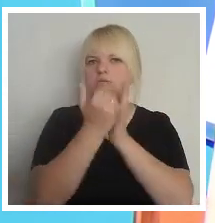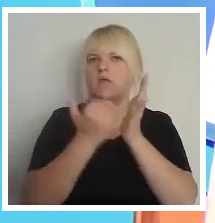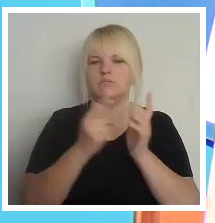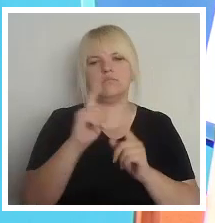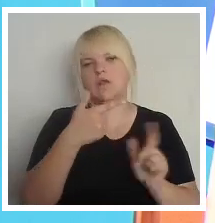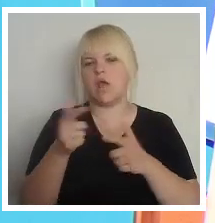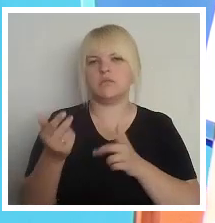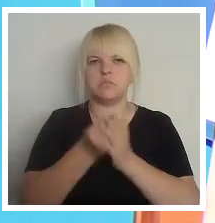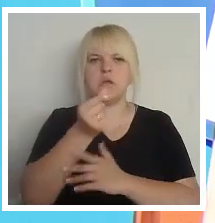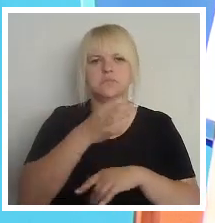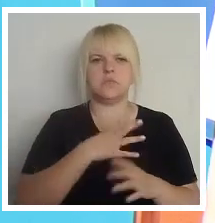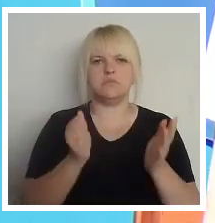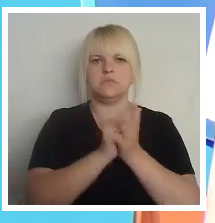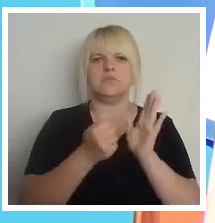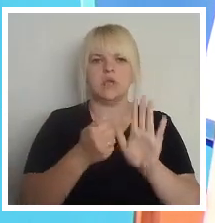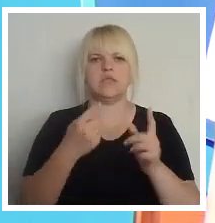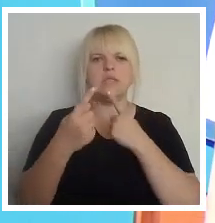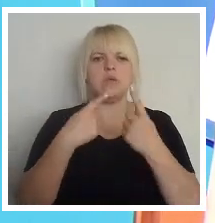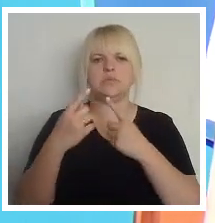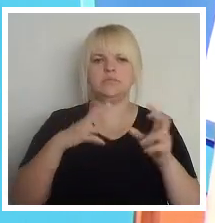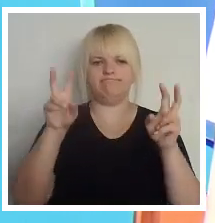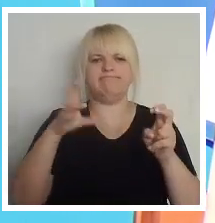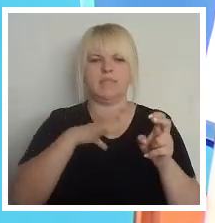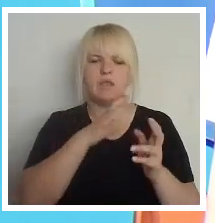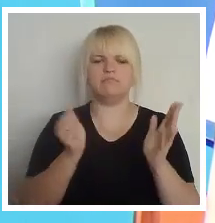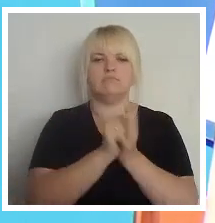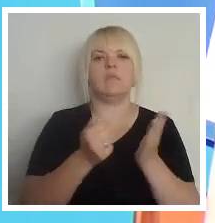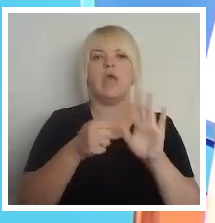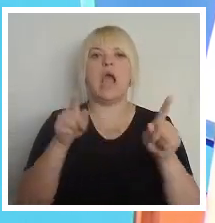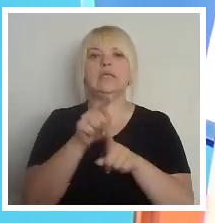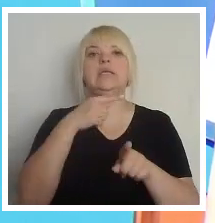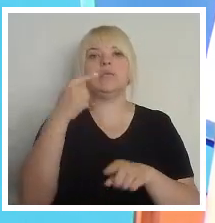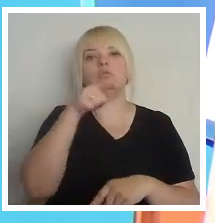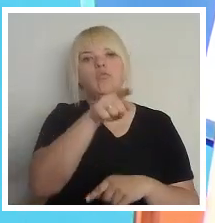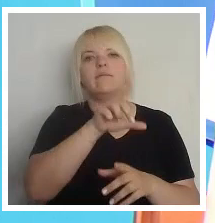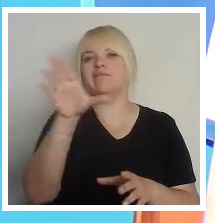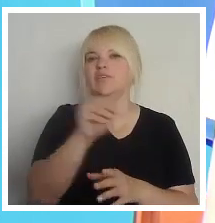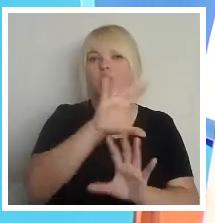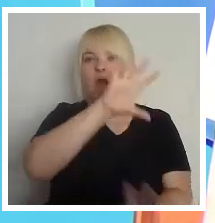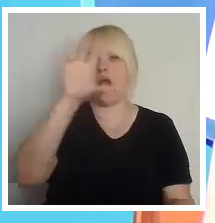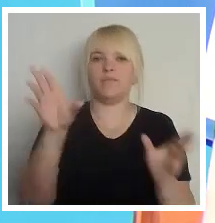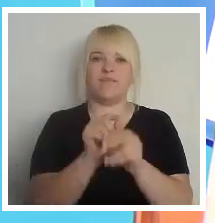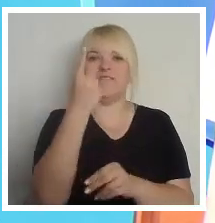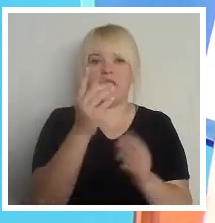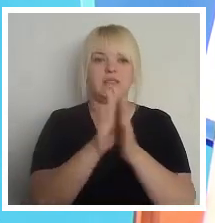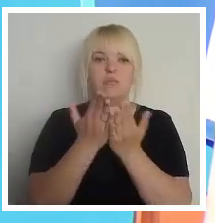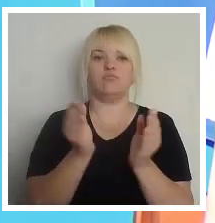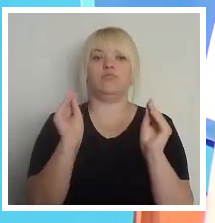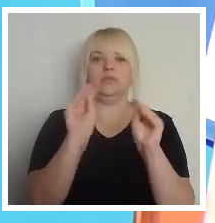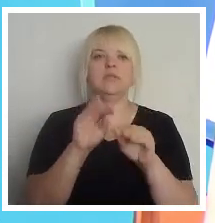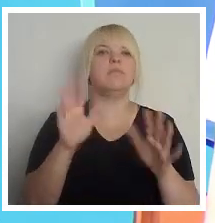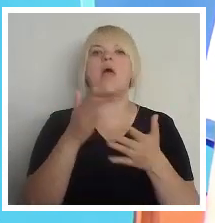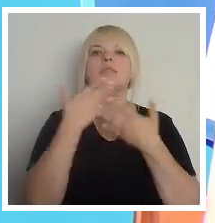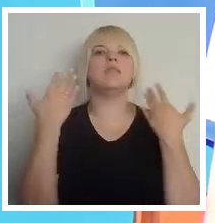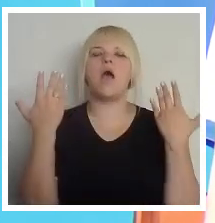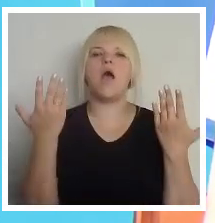nopublicējuši Rīdzenes sarunas, mēs teicam, mēs labprāt izdotu arī to visu apkopot vienā burtnīcā, bet mums nav, nu, mums nav to